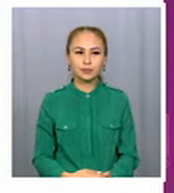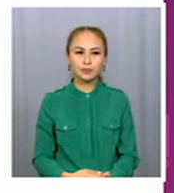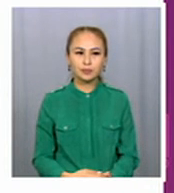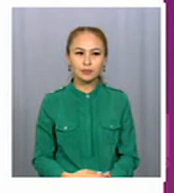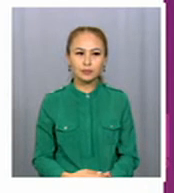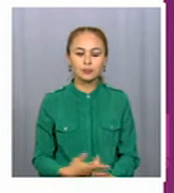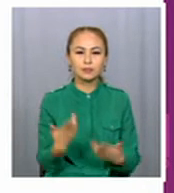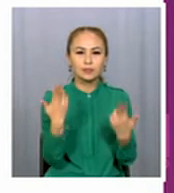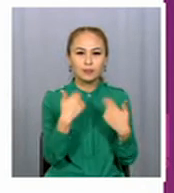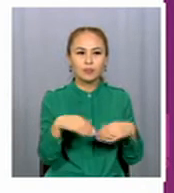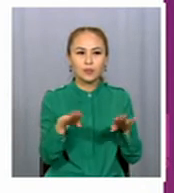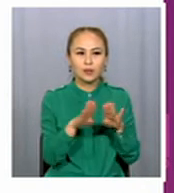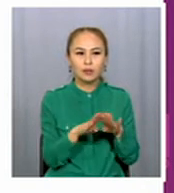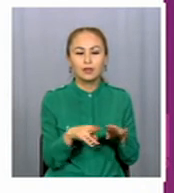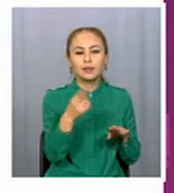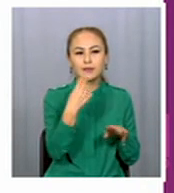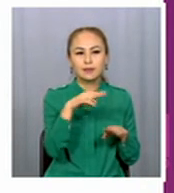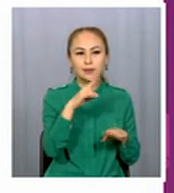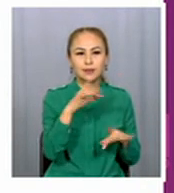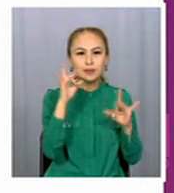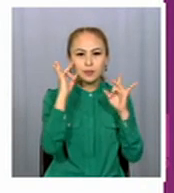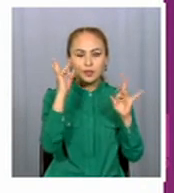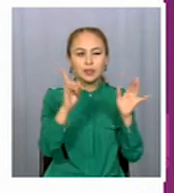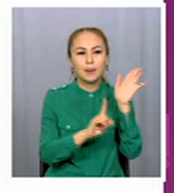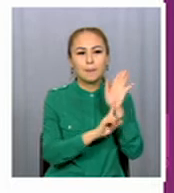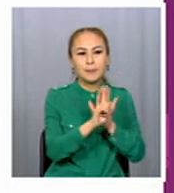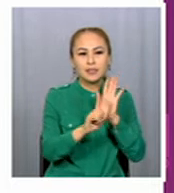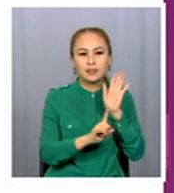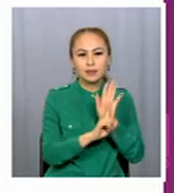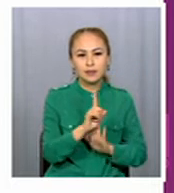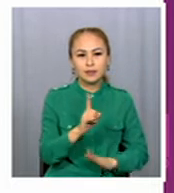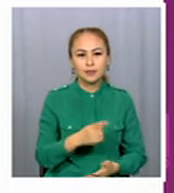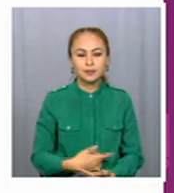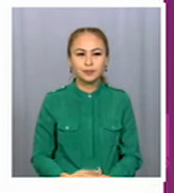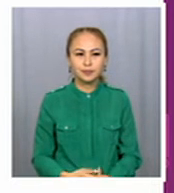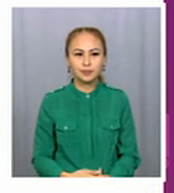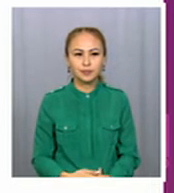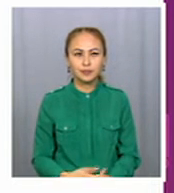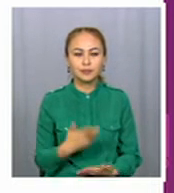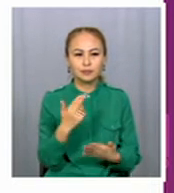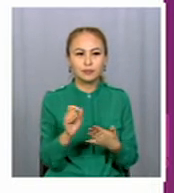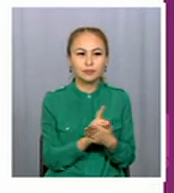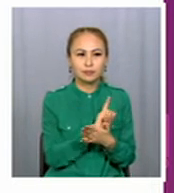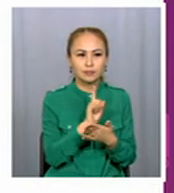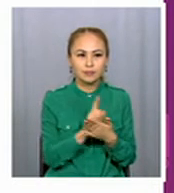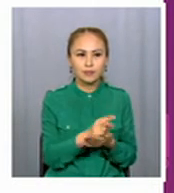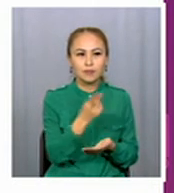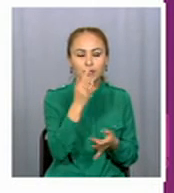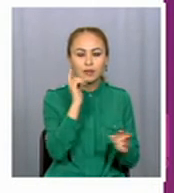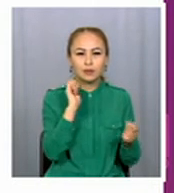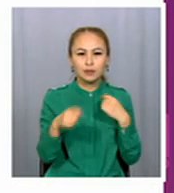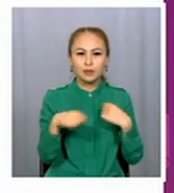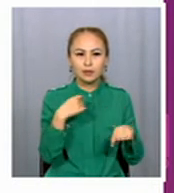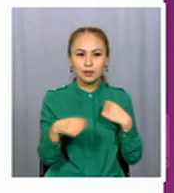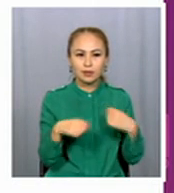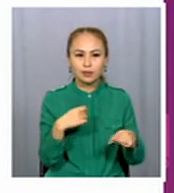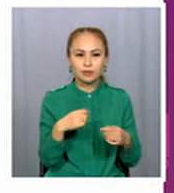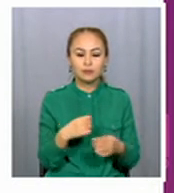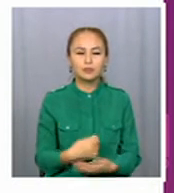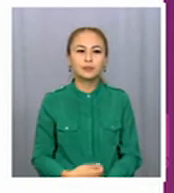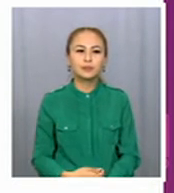Я, ды дыбысына басталады. Әрине, бұл даңғыра,